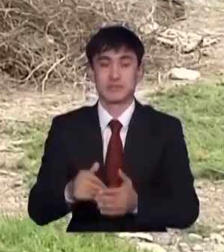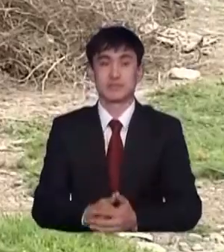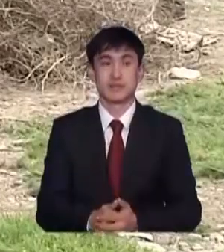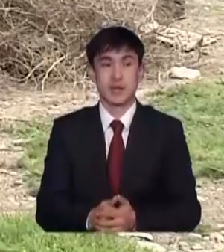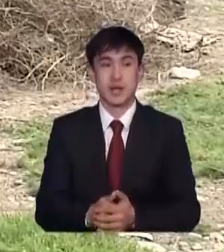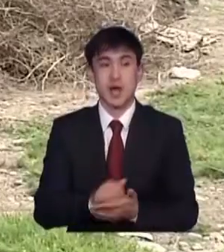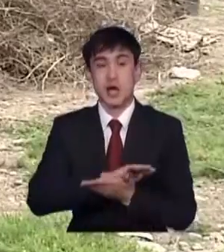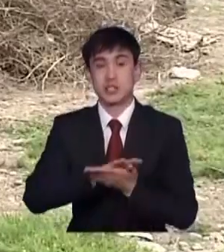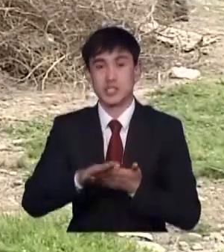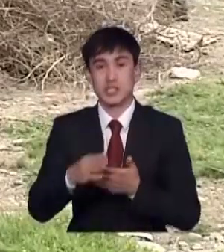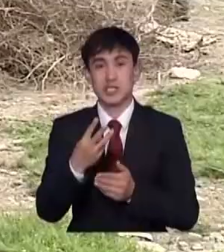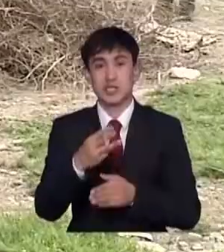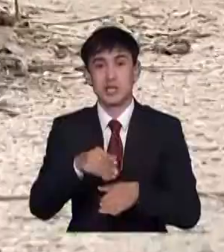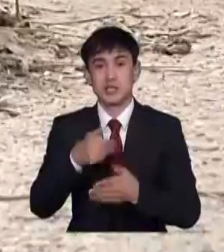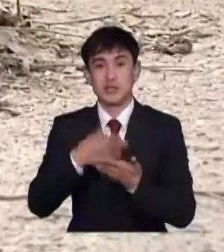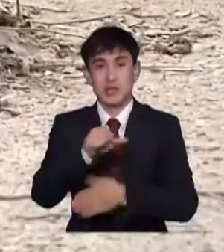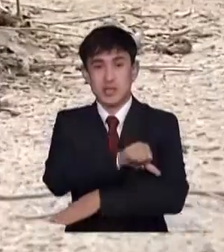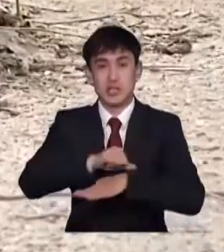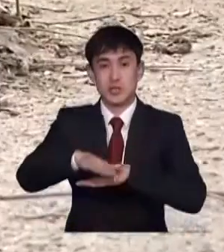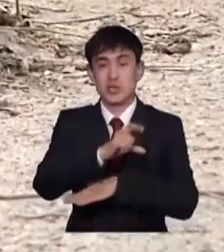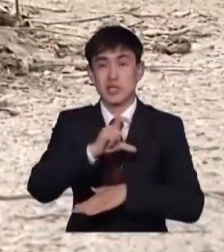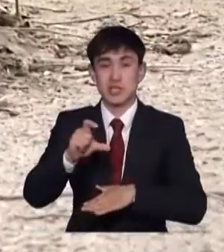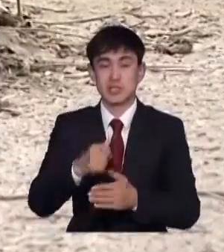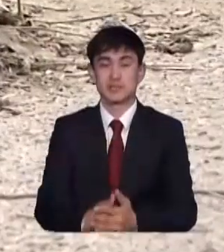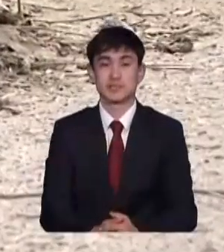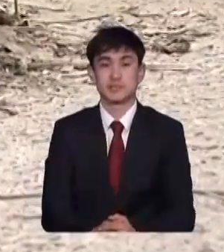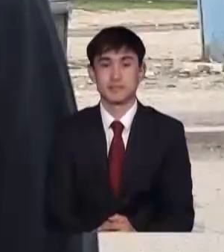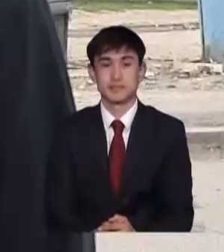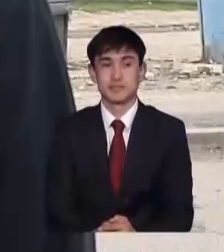дворы и очистили прилегающие к их многоэтажка